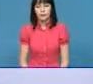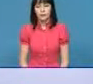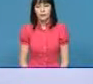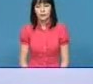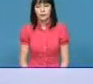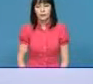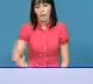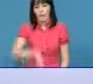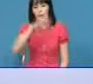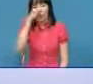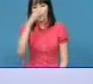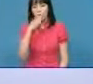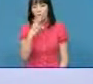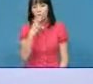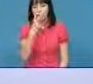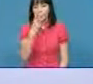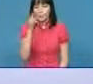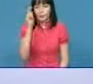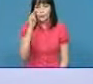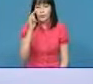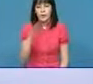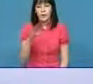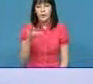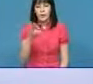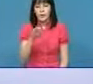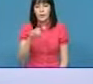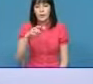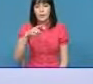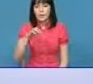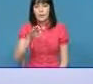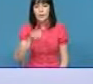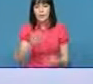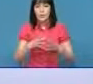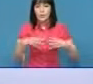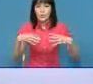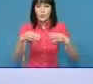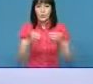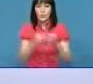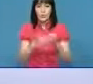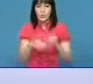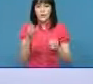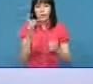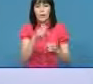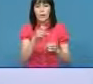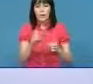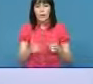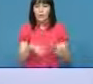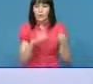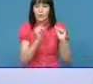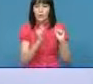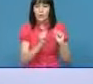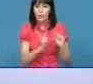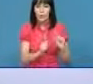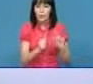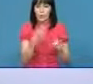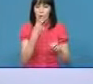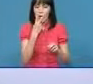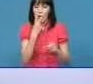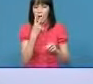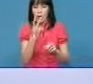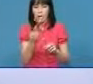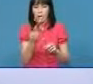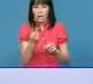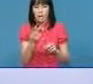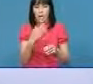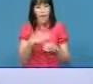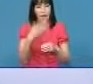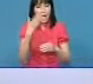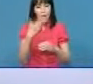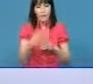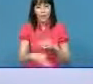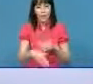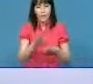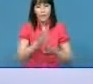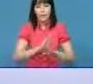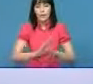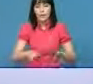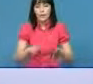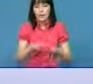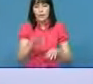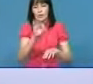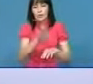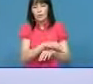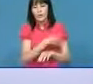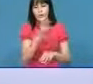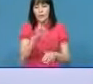Әке көрген оқ жонар. Ордабасылық Манабаевтар жанұясы халықтың қауіпсіздігін қадағалаудан қалыс қалған емес. Отағасы